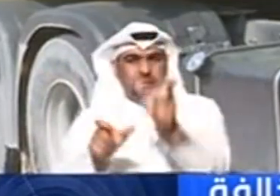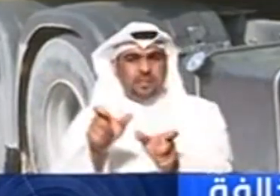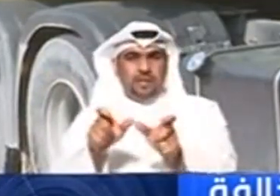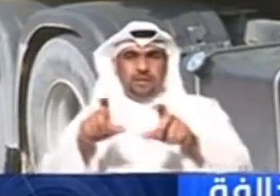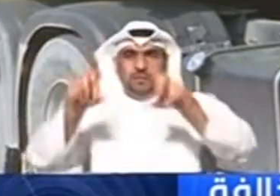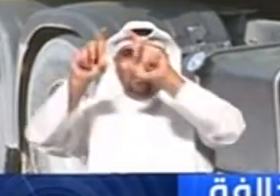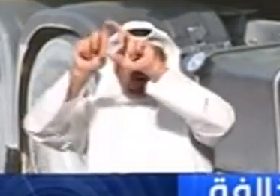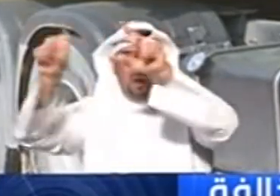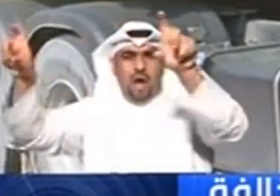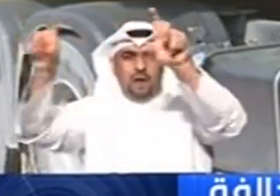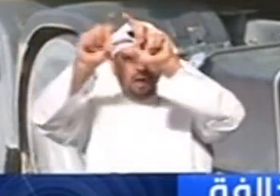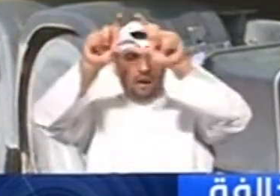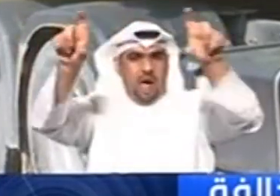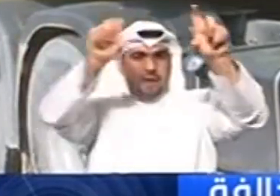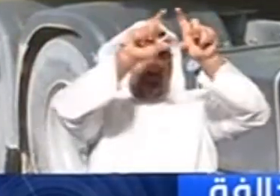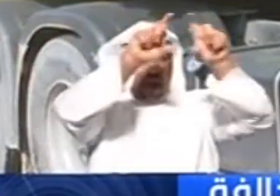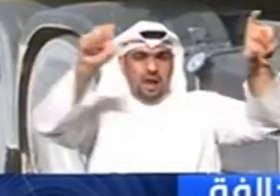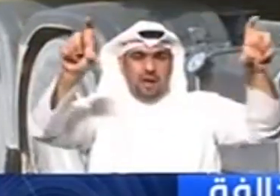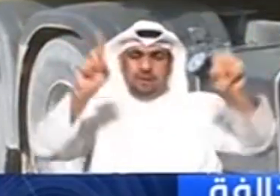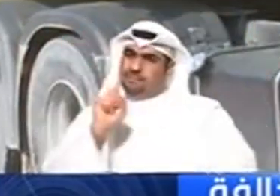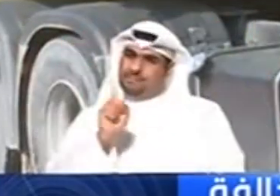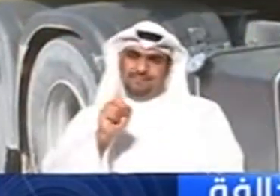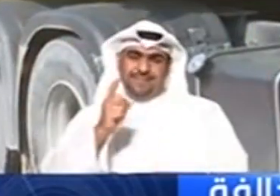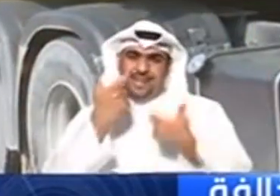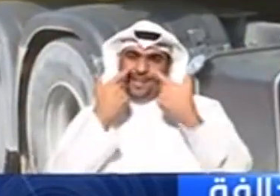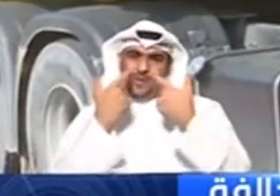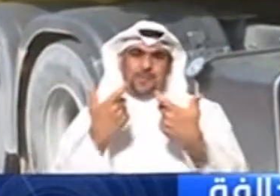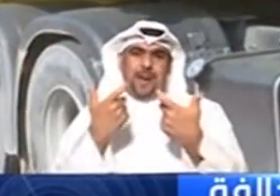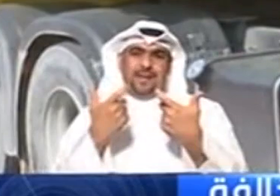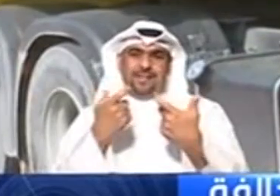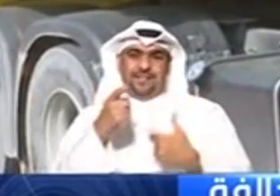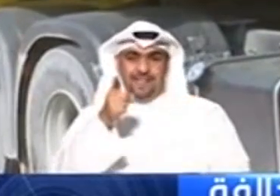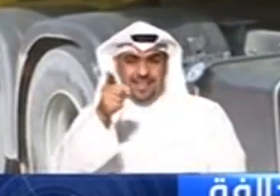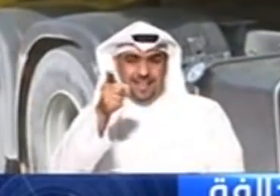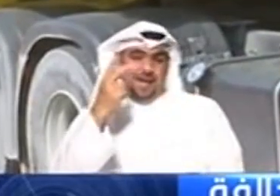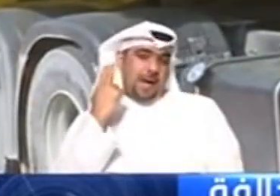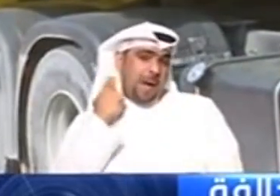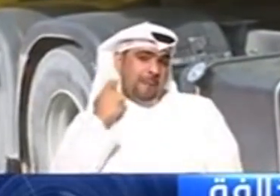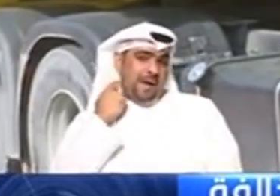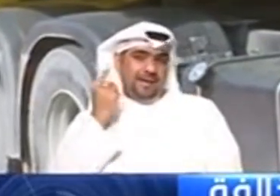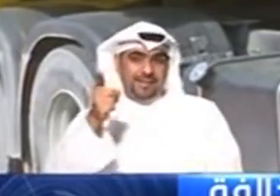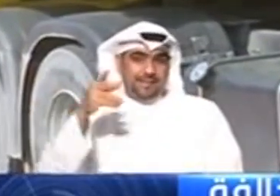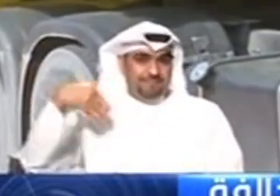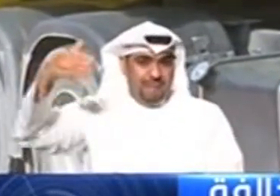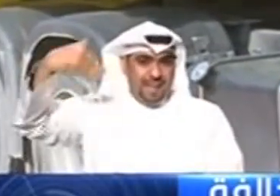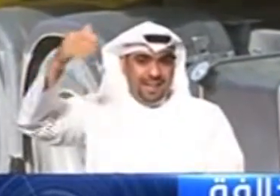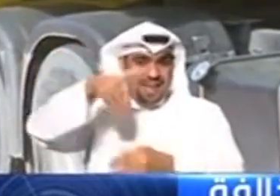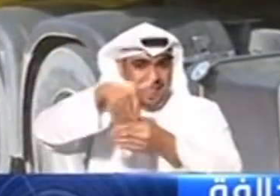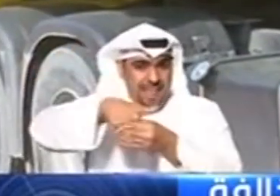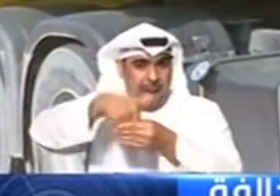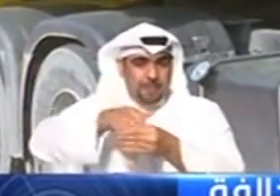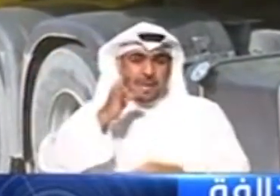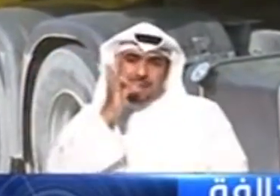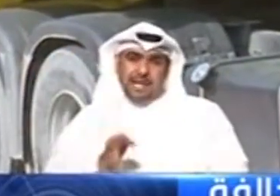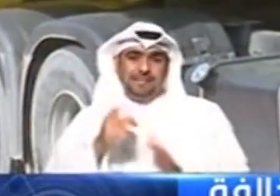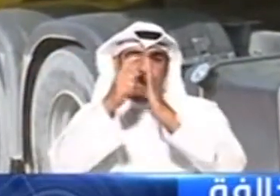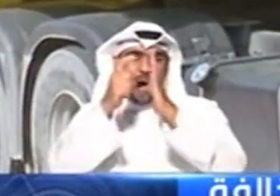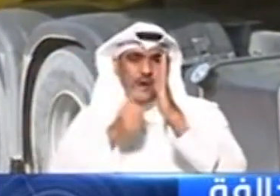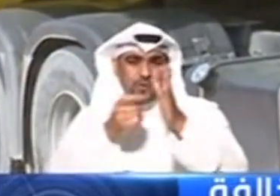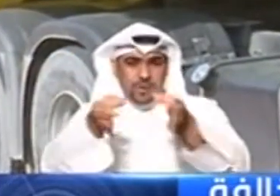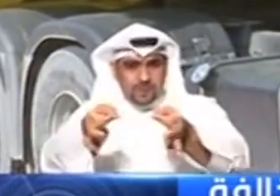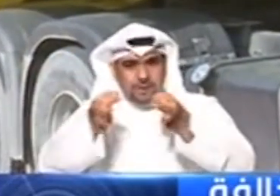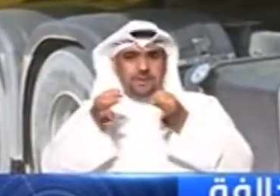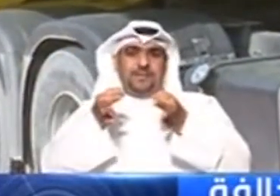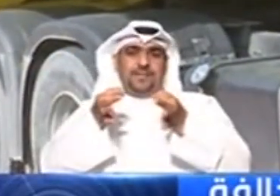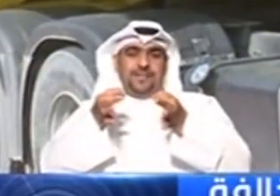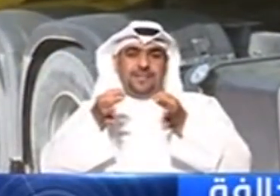من سيشرعون القوانين للأجيال القادمة، ولذلك لإعطاء انطباع جيد للشعب الكويتي